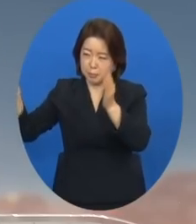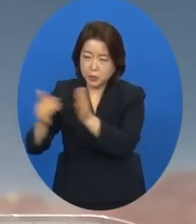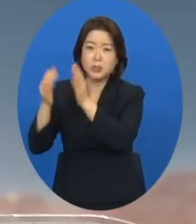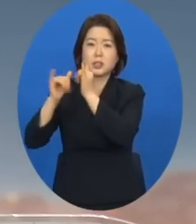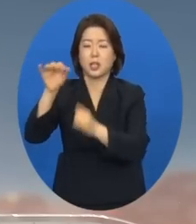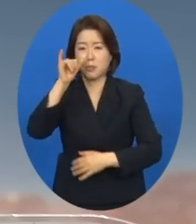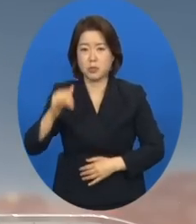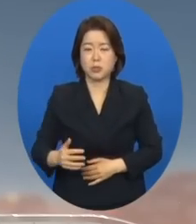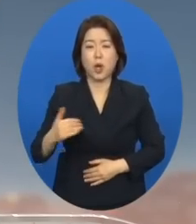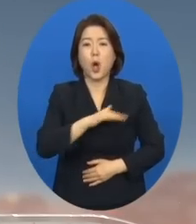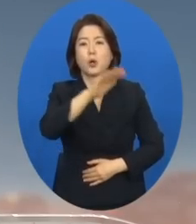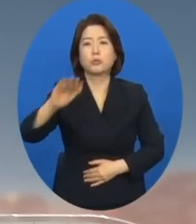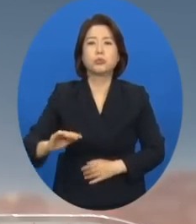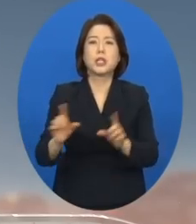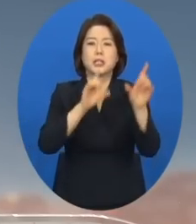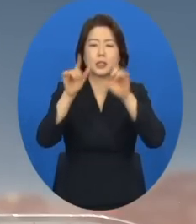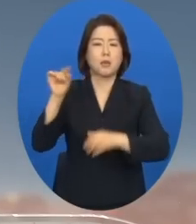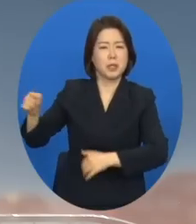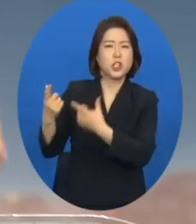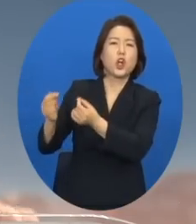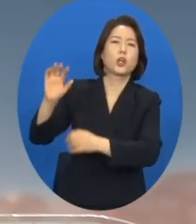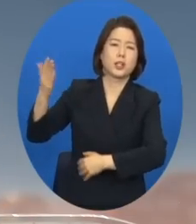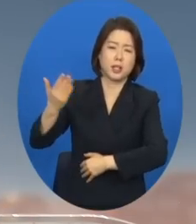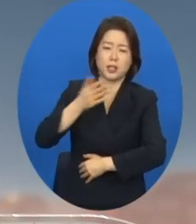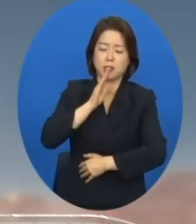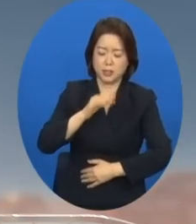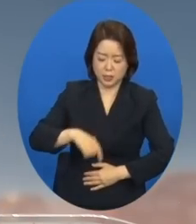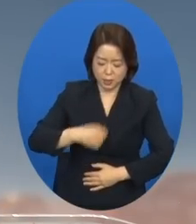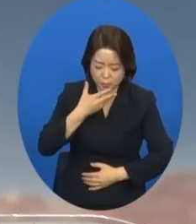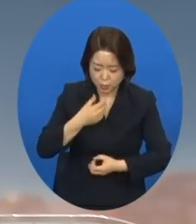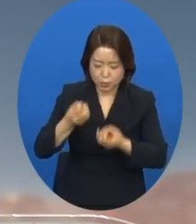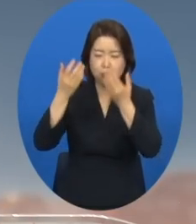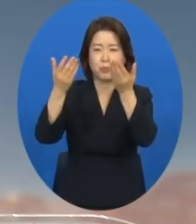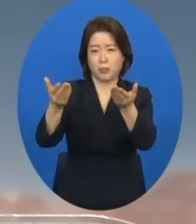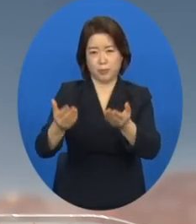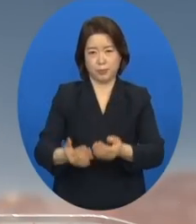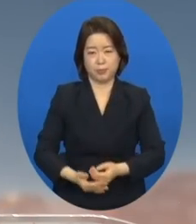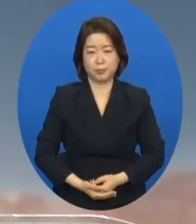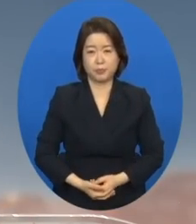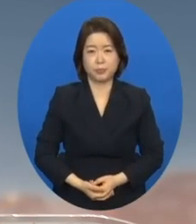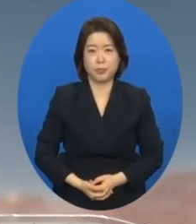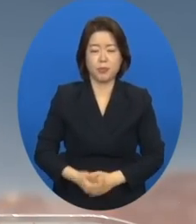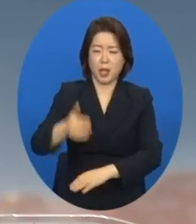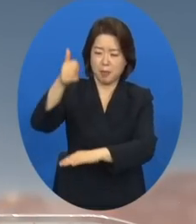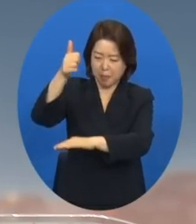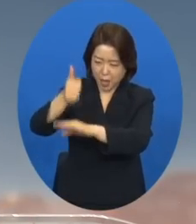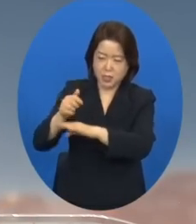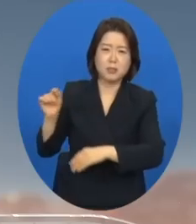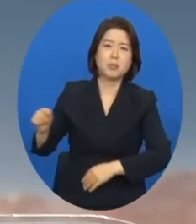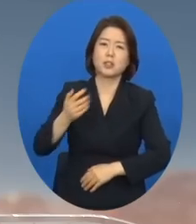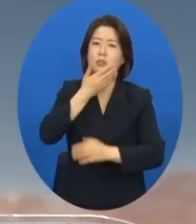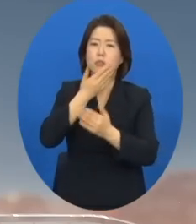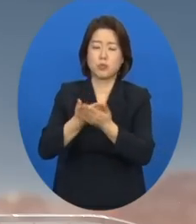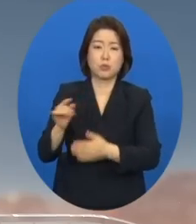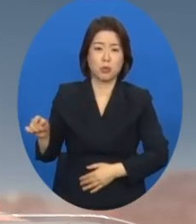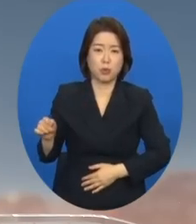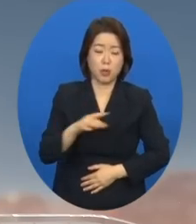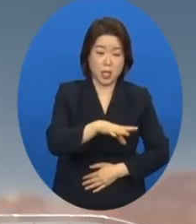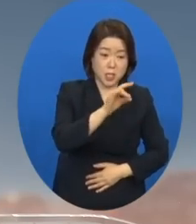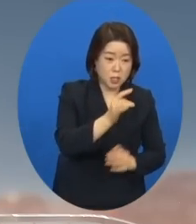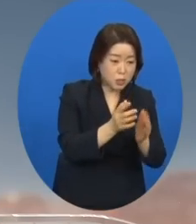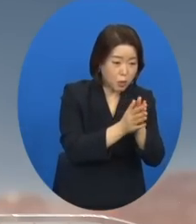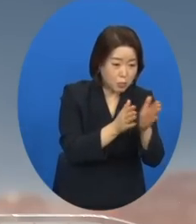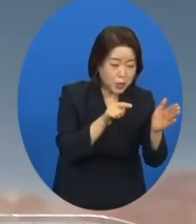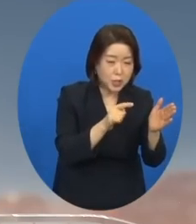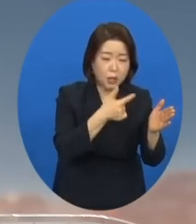저와 여러분들이 삶이 이런 자가 되기를 진심으로 축복합니다 마지막에 중요한 거예요 처음에